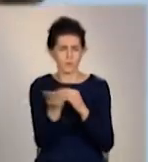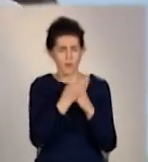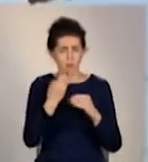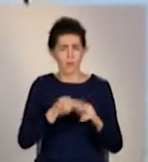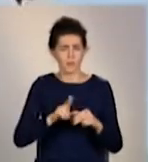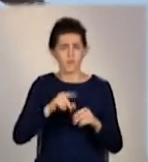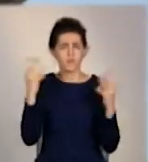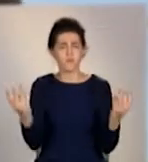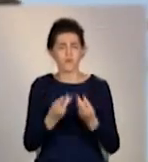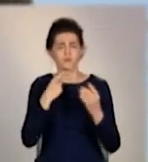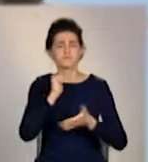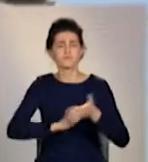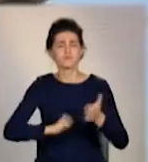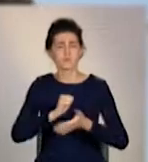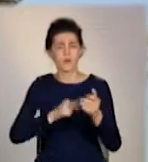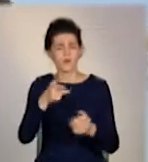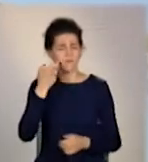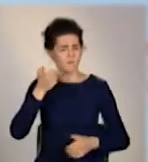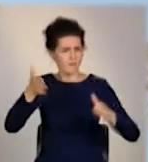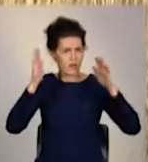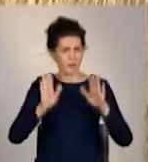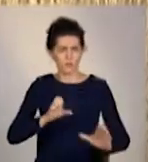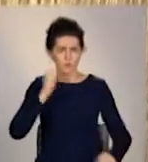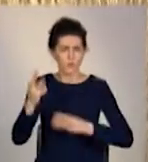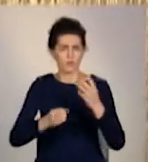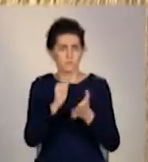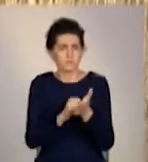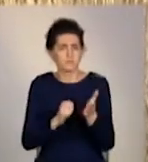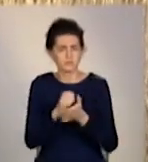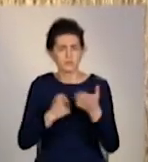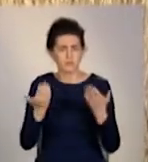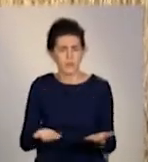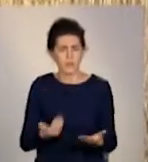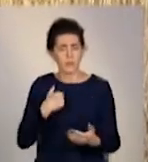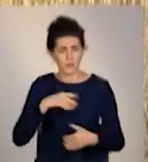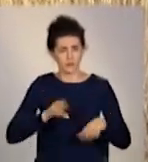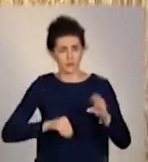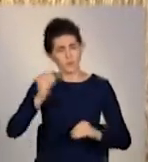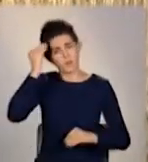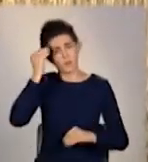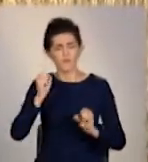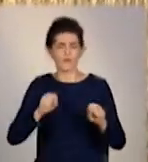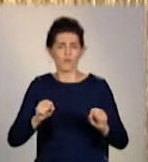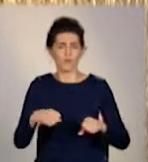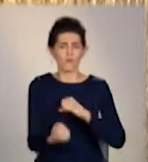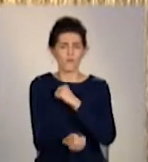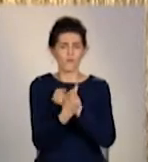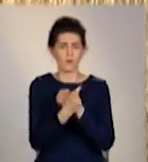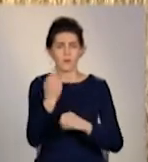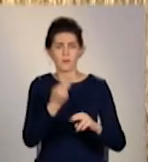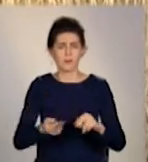Пожежники розповідають, загоряння тут трапляються майже щодня. Ці пожежі насамперед виникають